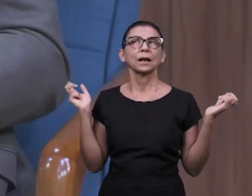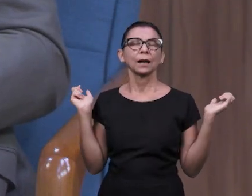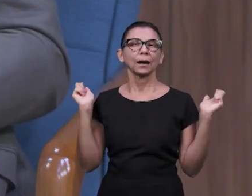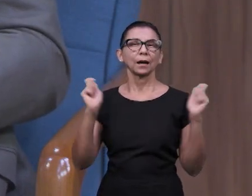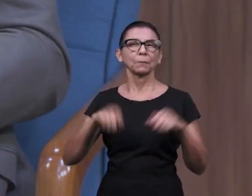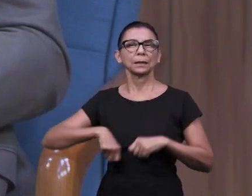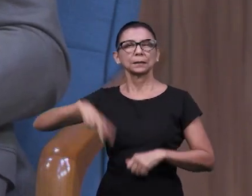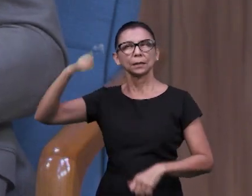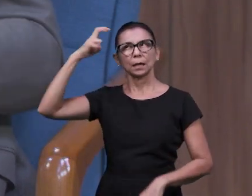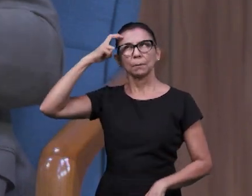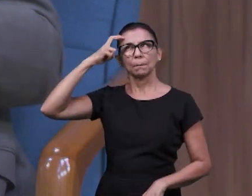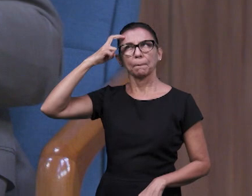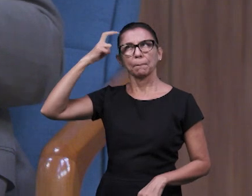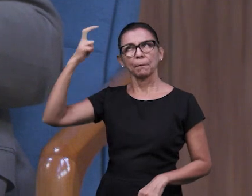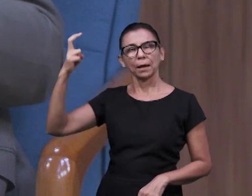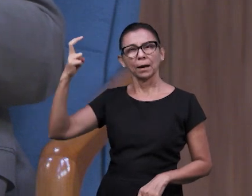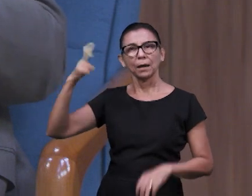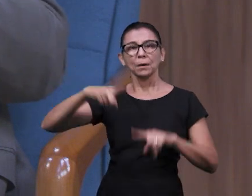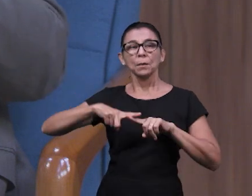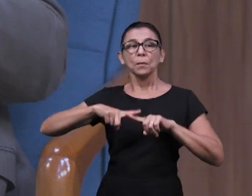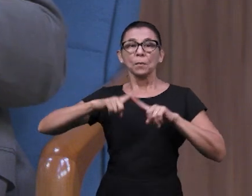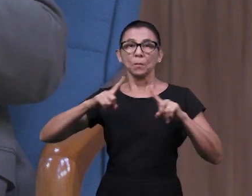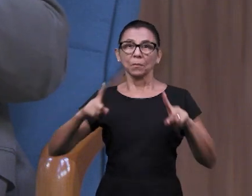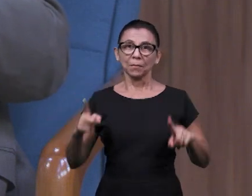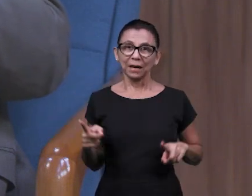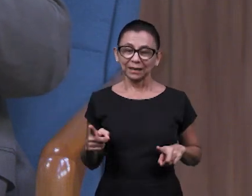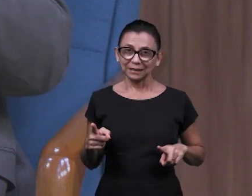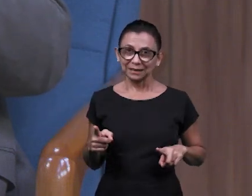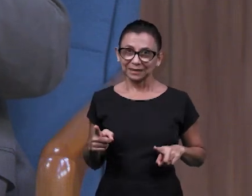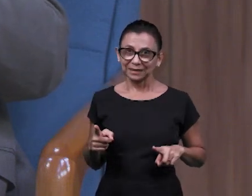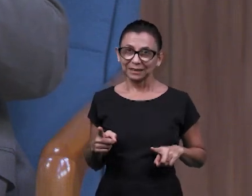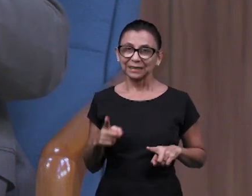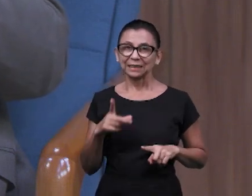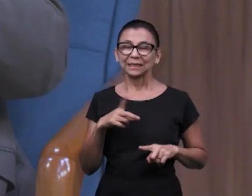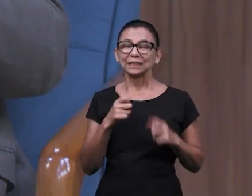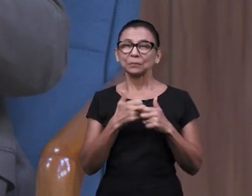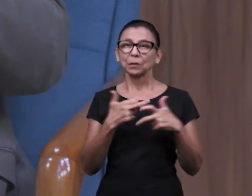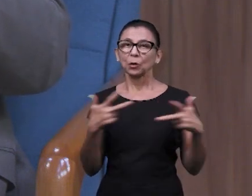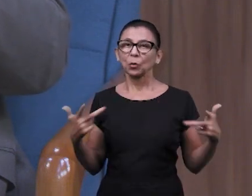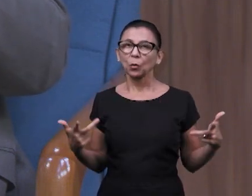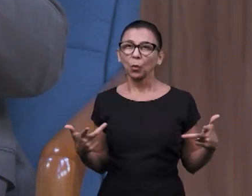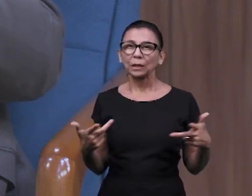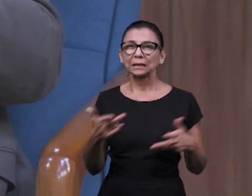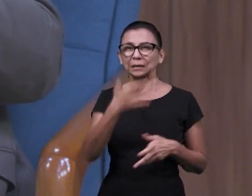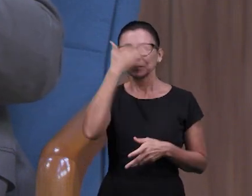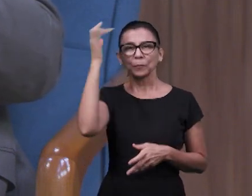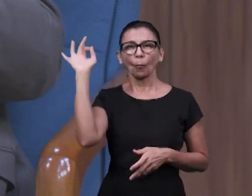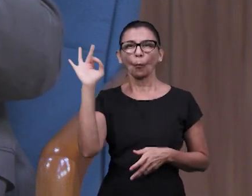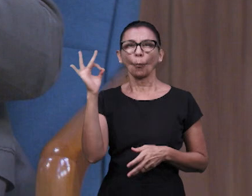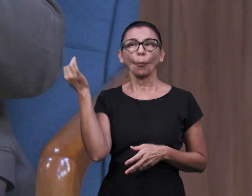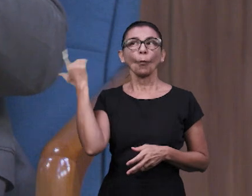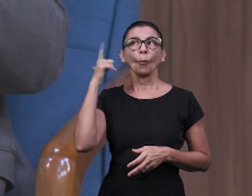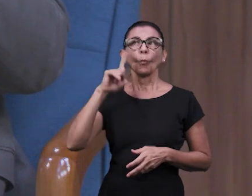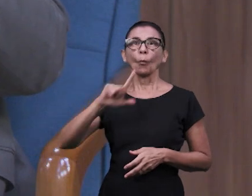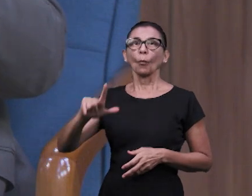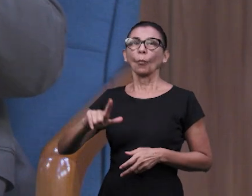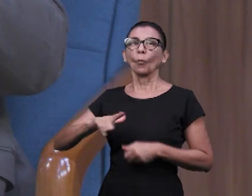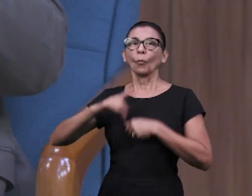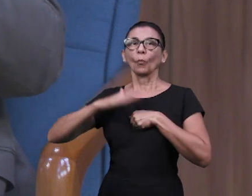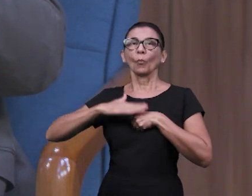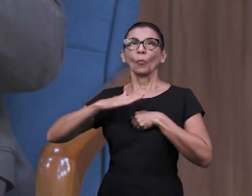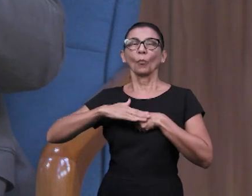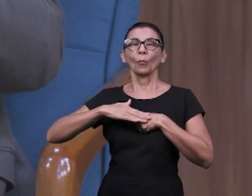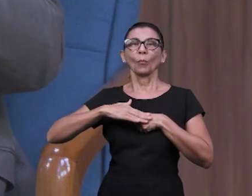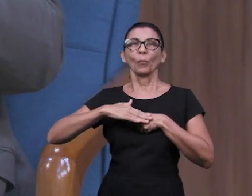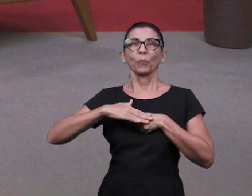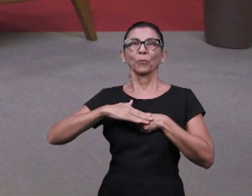capacités intellectuelles. Mais il y a quelque chose que personne ne peut toucher par ses propres moyens, qui c'est